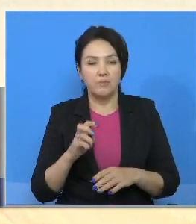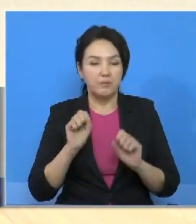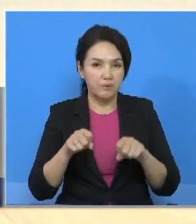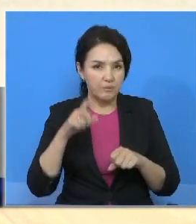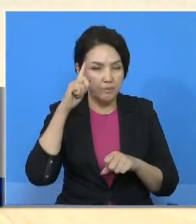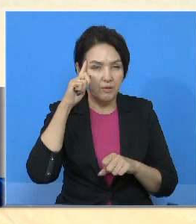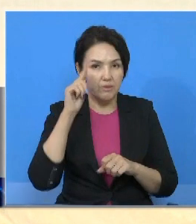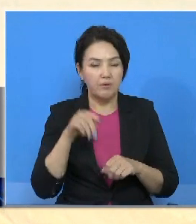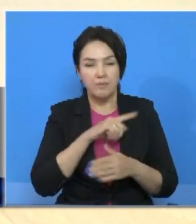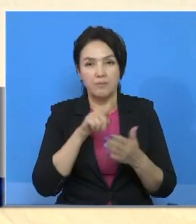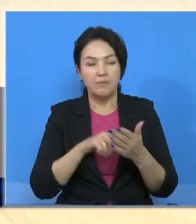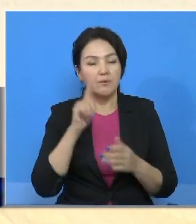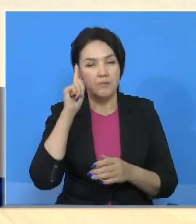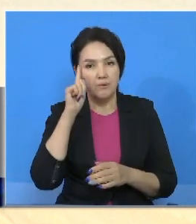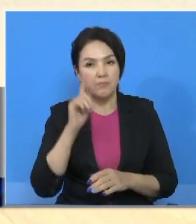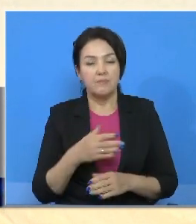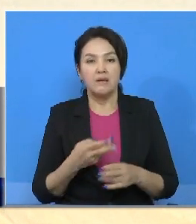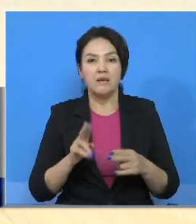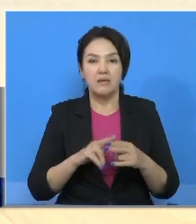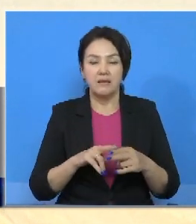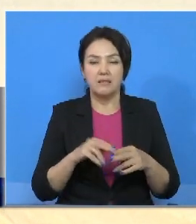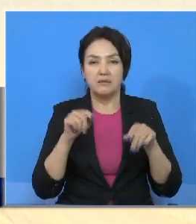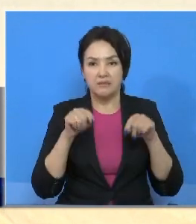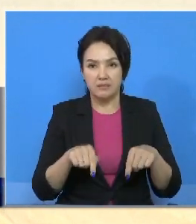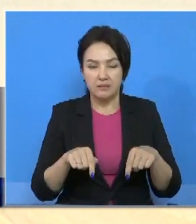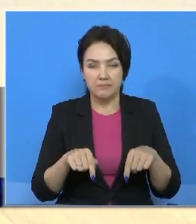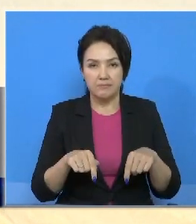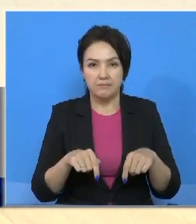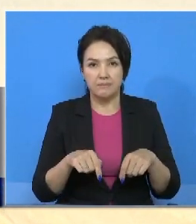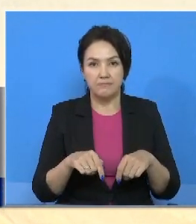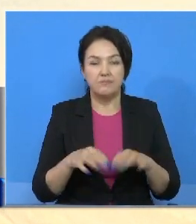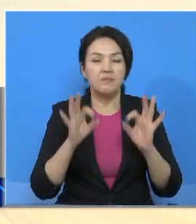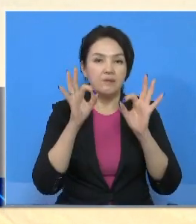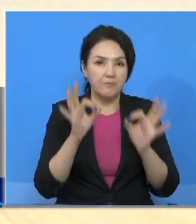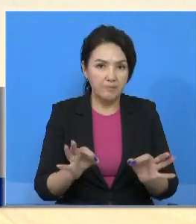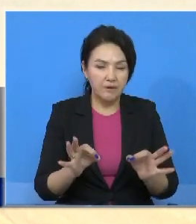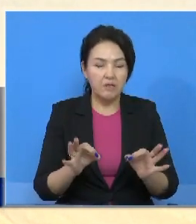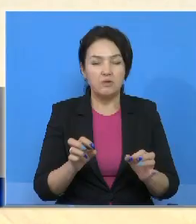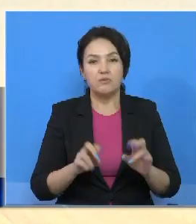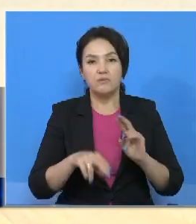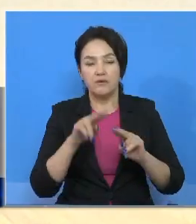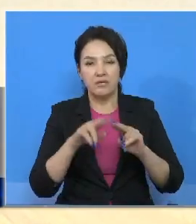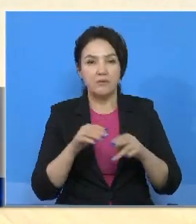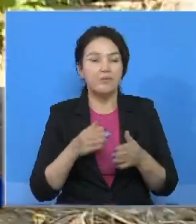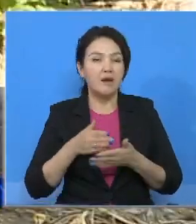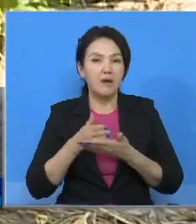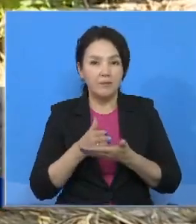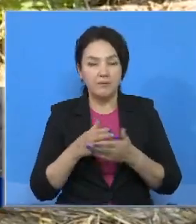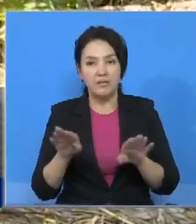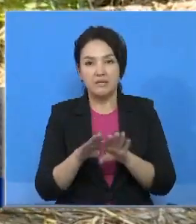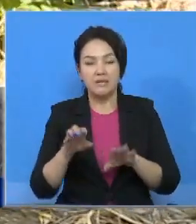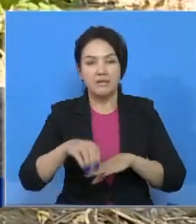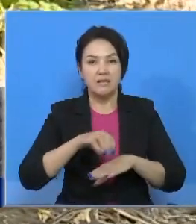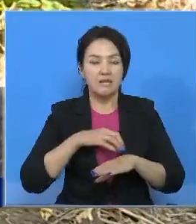можно, в принципе, этот вопрос учесть. Поэтому здесь правильно надо выстроить в целом подходы. Также